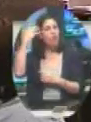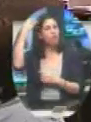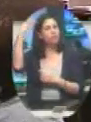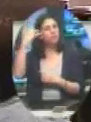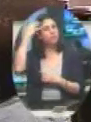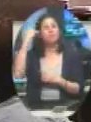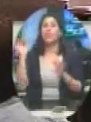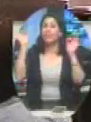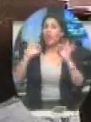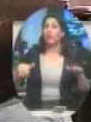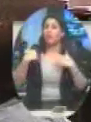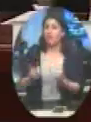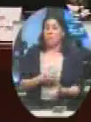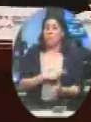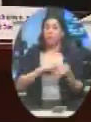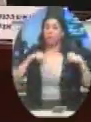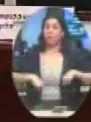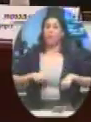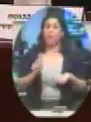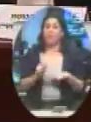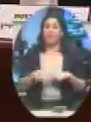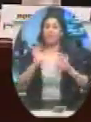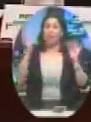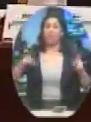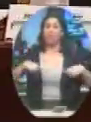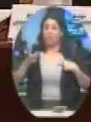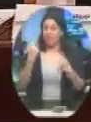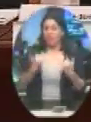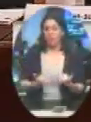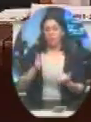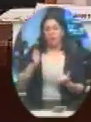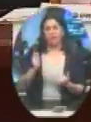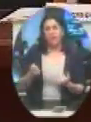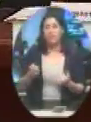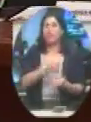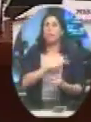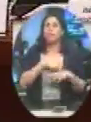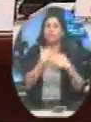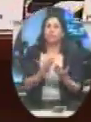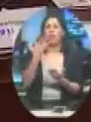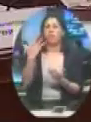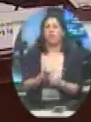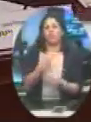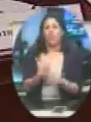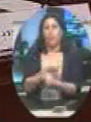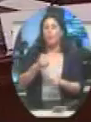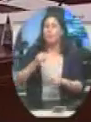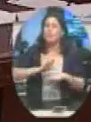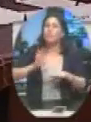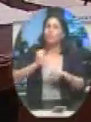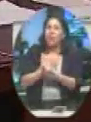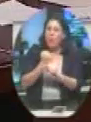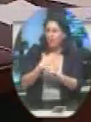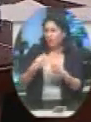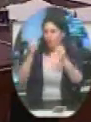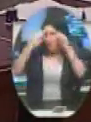טקס הענקת פרס יושב ראש הכנסת לאיכות חיים התקיים היום בכנסת. הפרס הוא ענק לחמישה זוכים בתחומי הפעילות למען חברה של